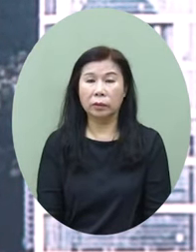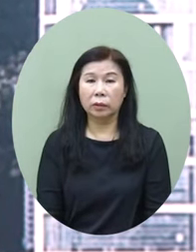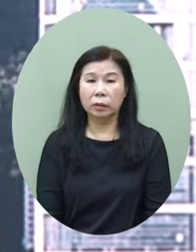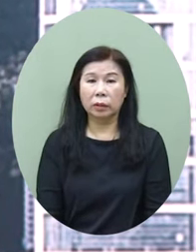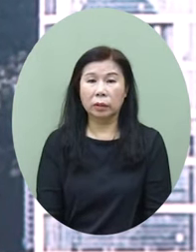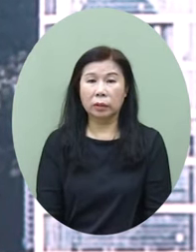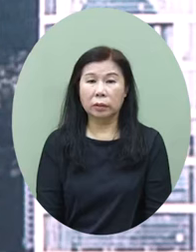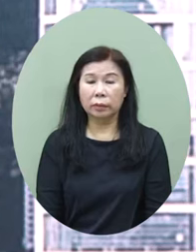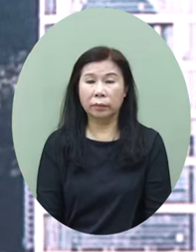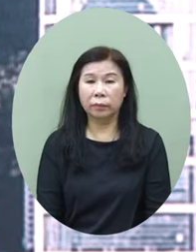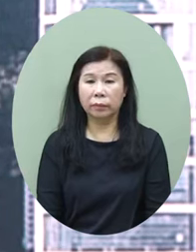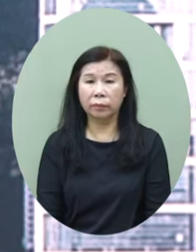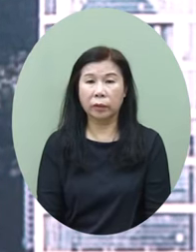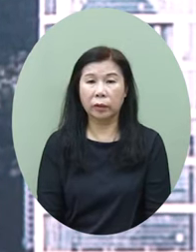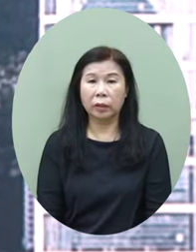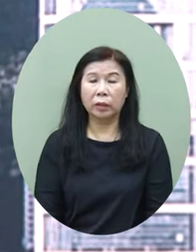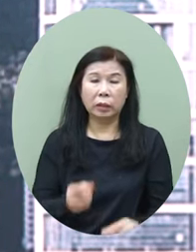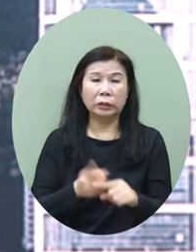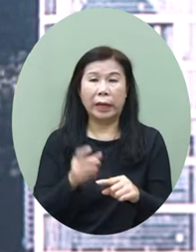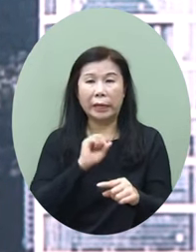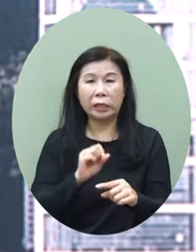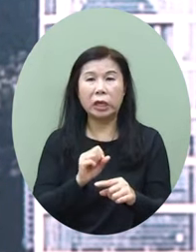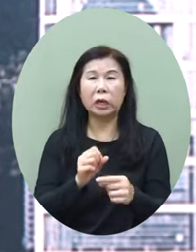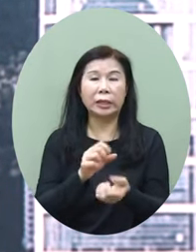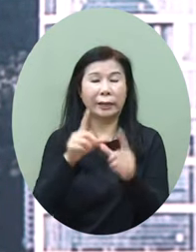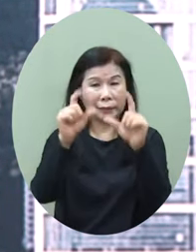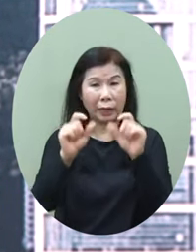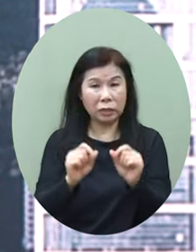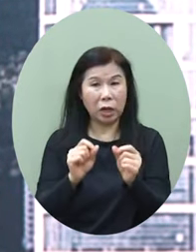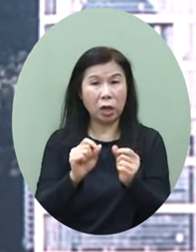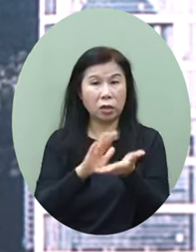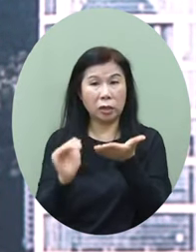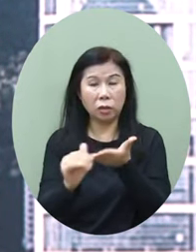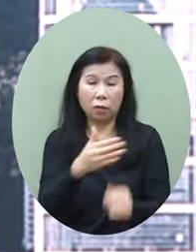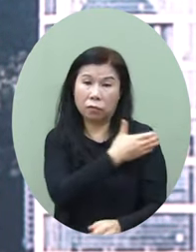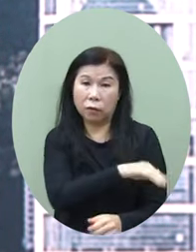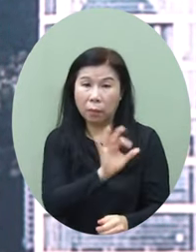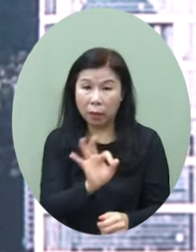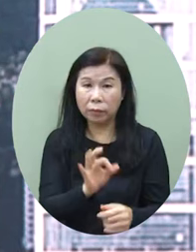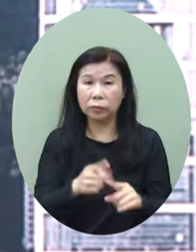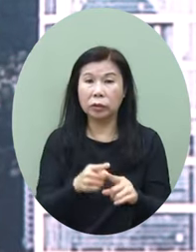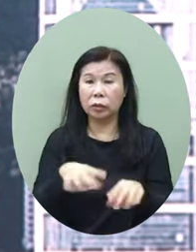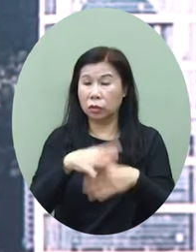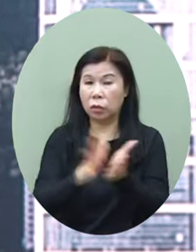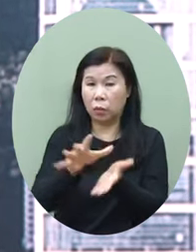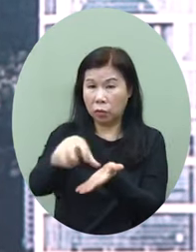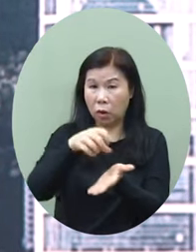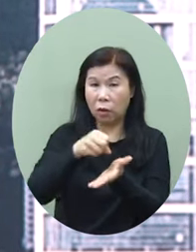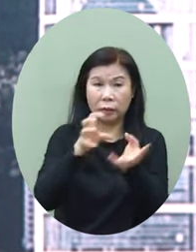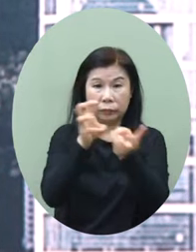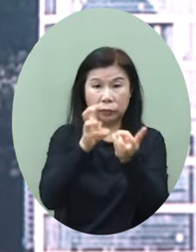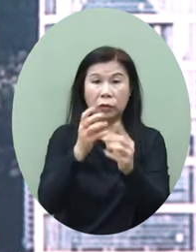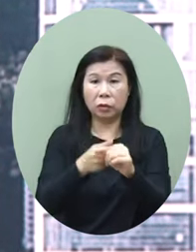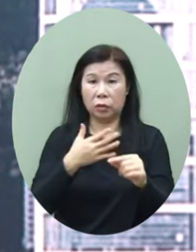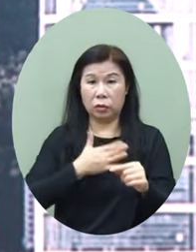面減他的責任的但是我可以告訴大家我們拿完的資料都